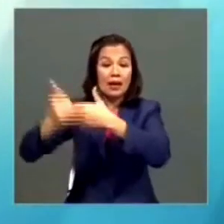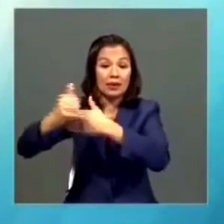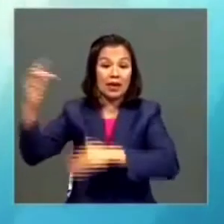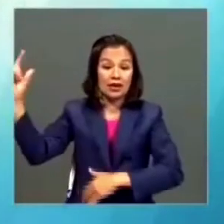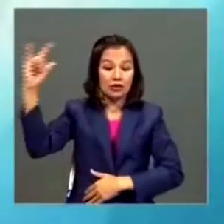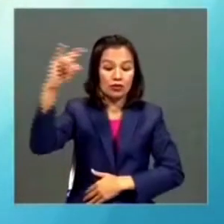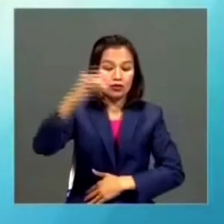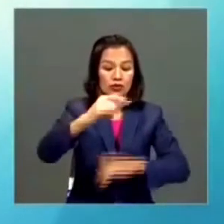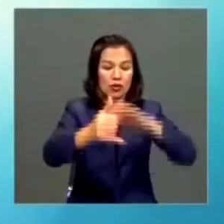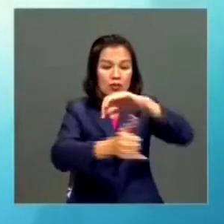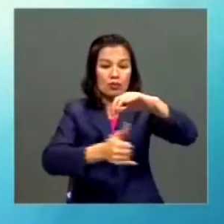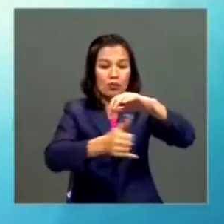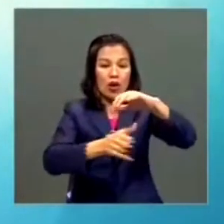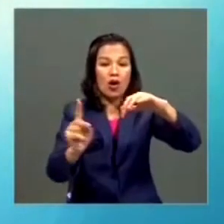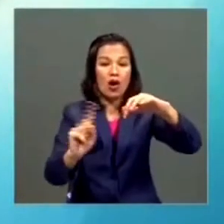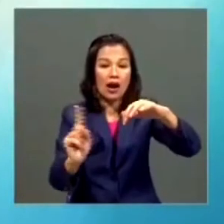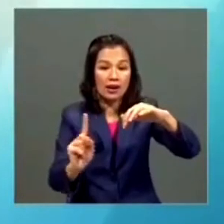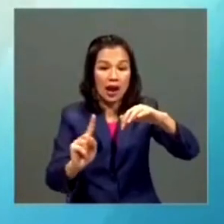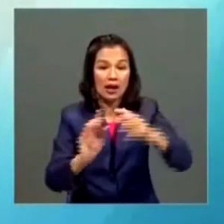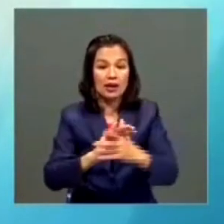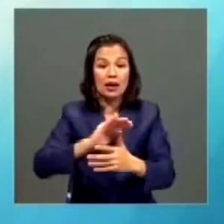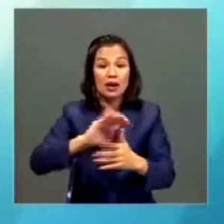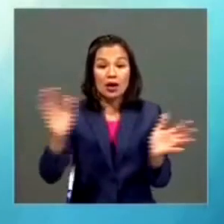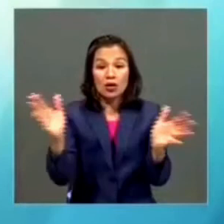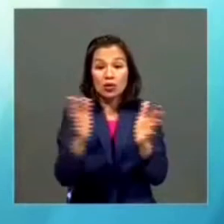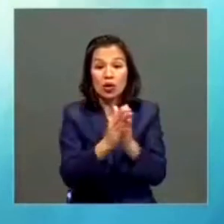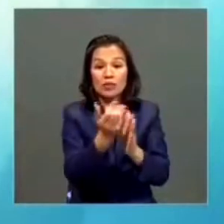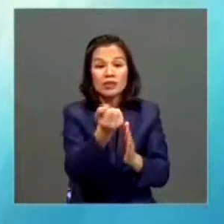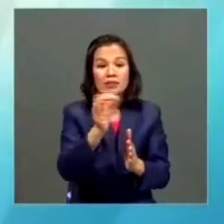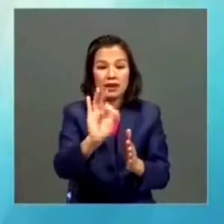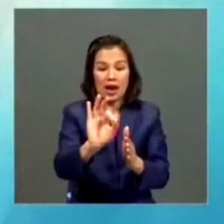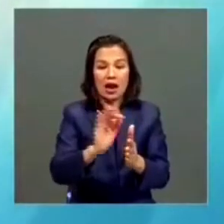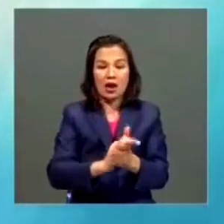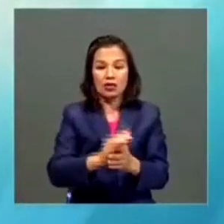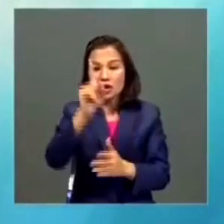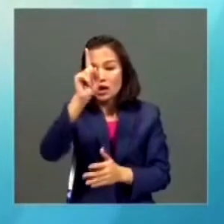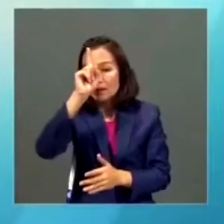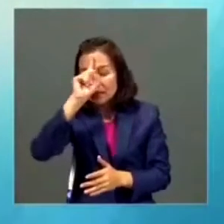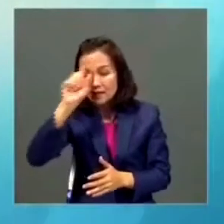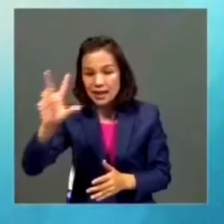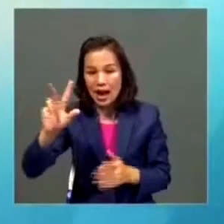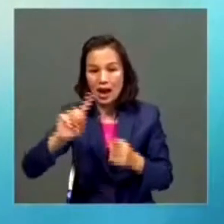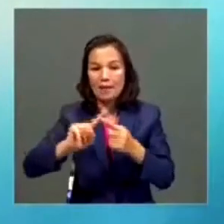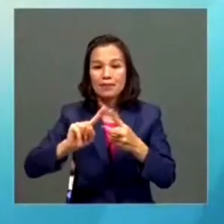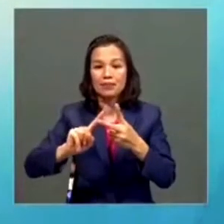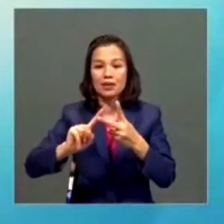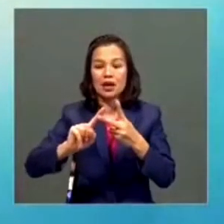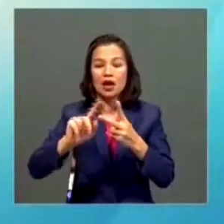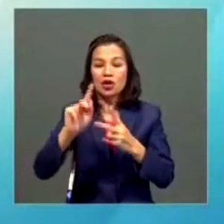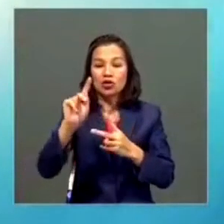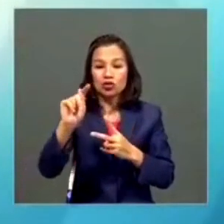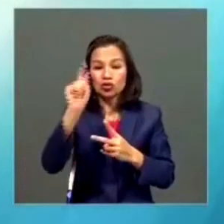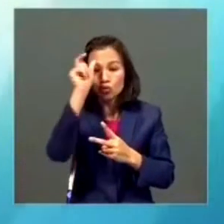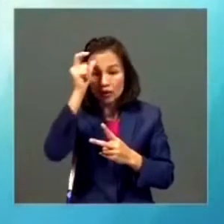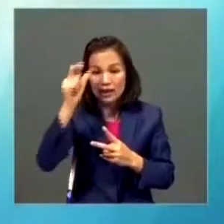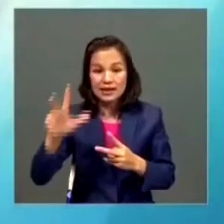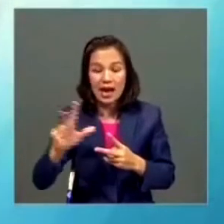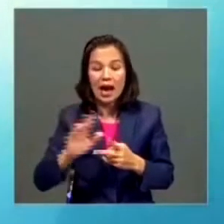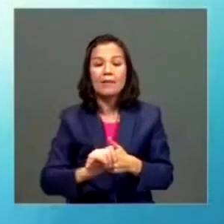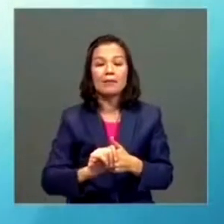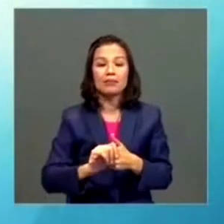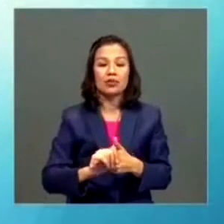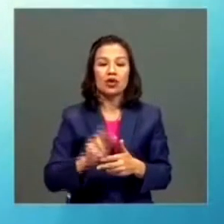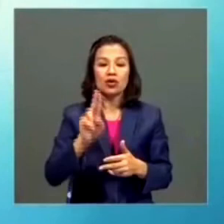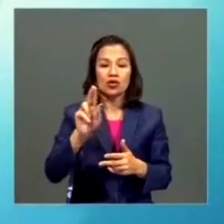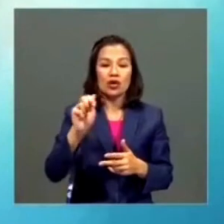อันนี้วันนี้ก็มีทั้งหมด19รายนะครับเยอรมนี3ตุรกี3สหรัฐอ